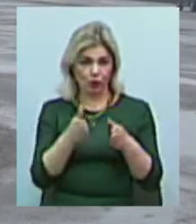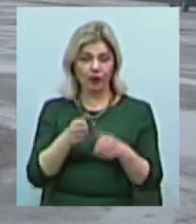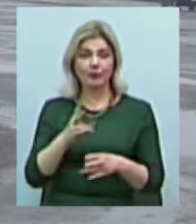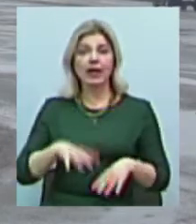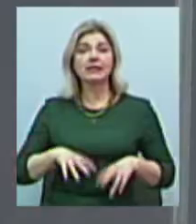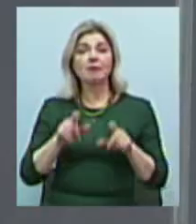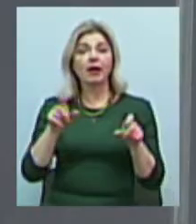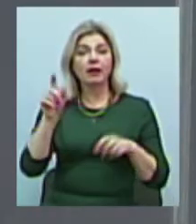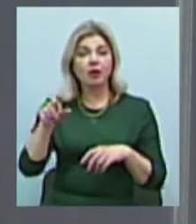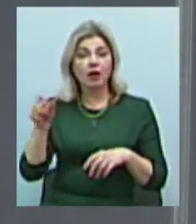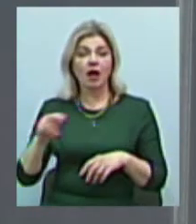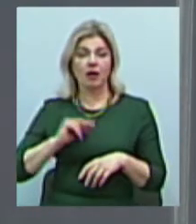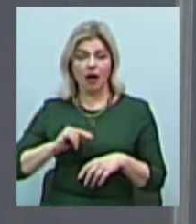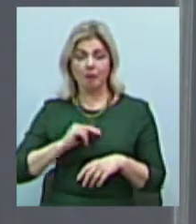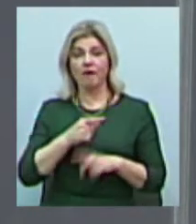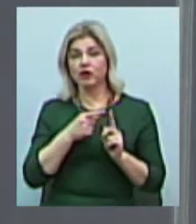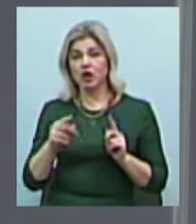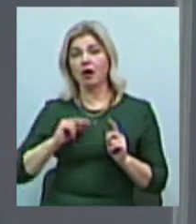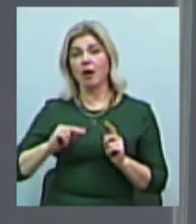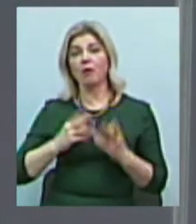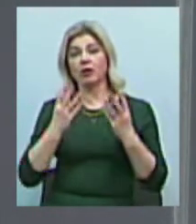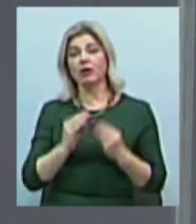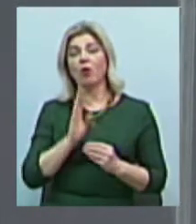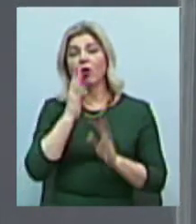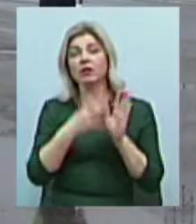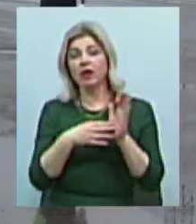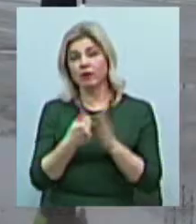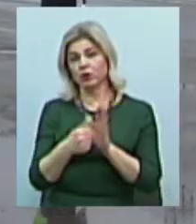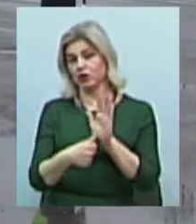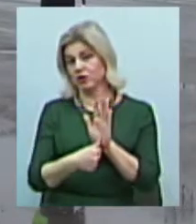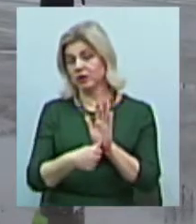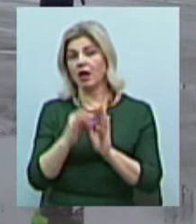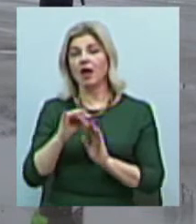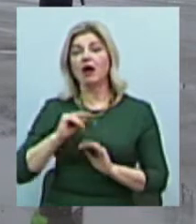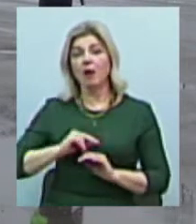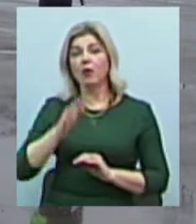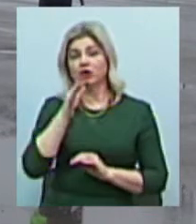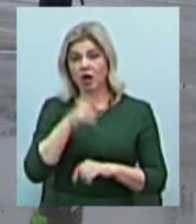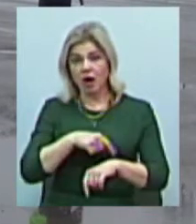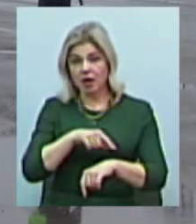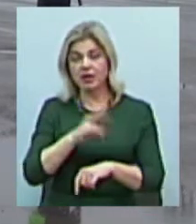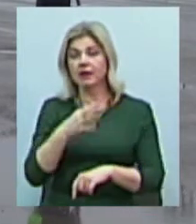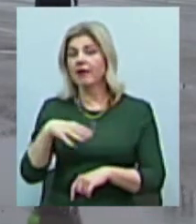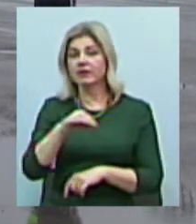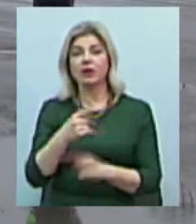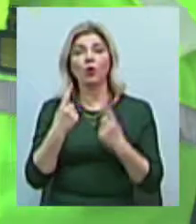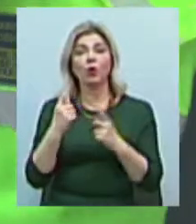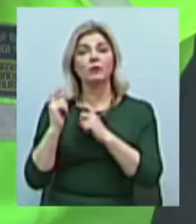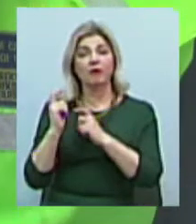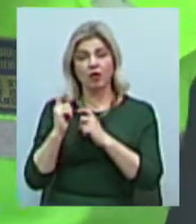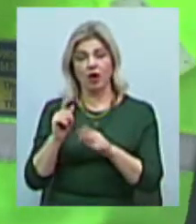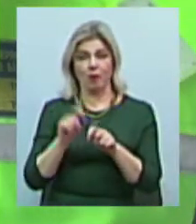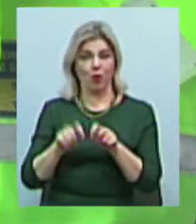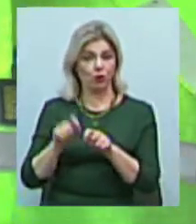посту працюють протягом робочого дня – з 9 до 18 години. Та і в робочий час не всі великі вантажівки проходять